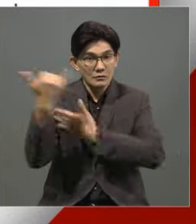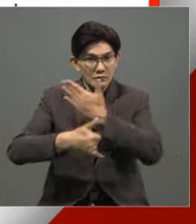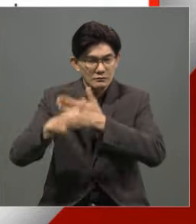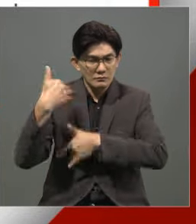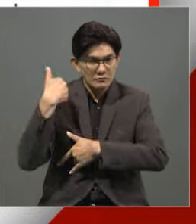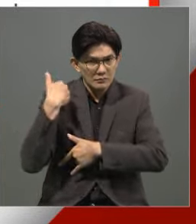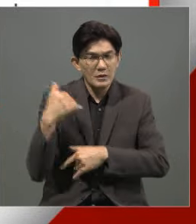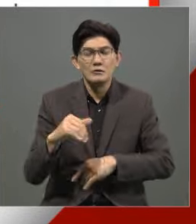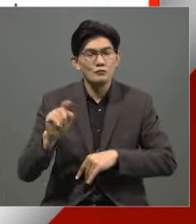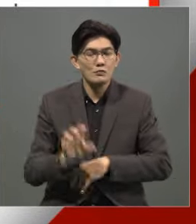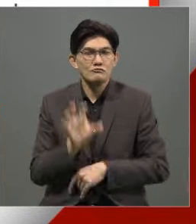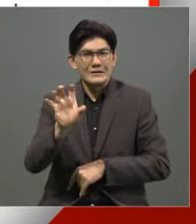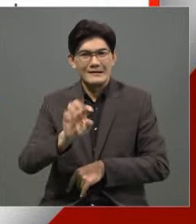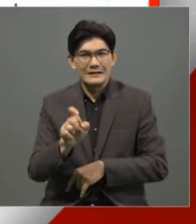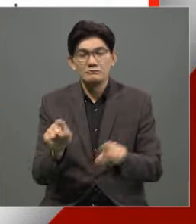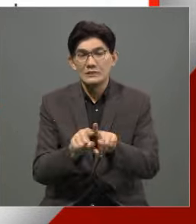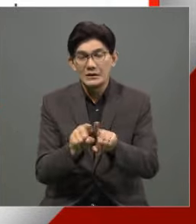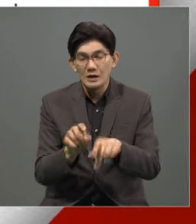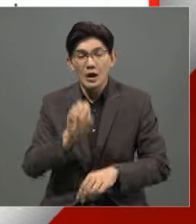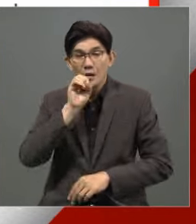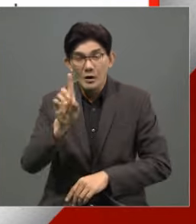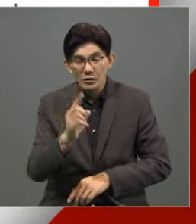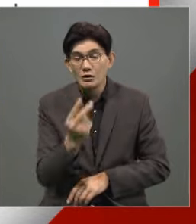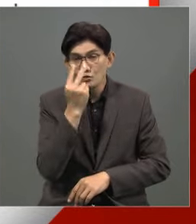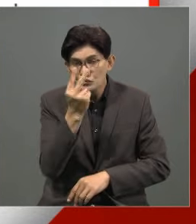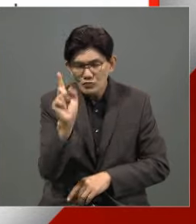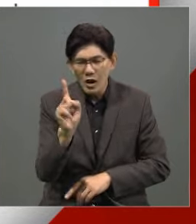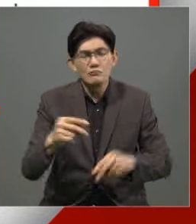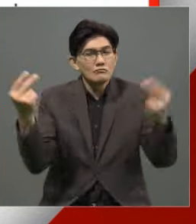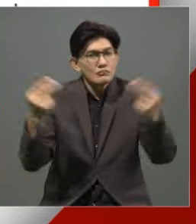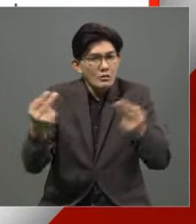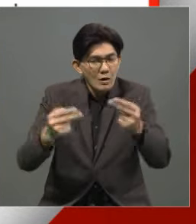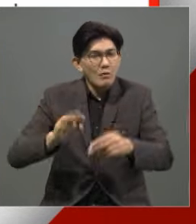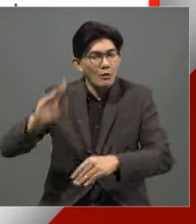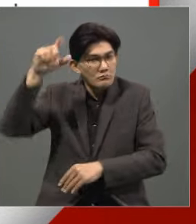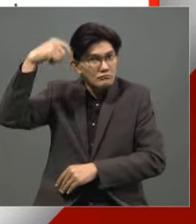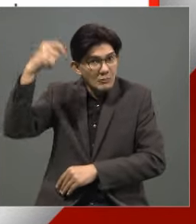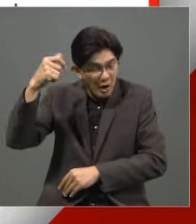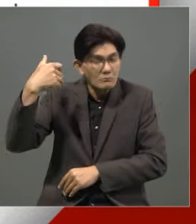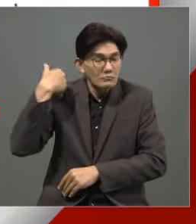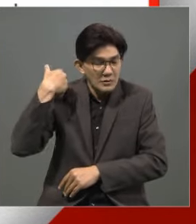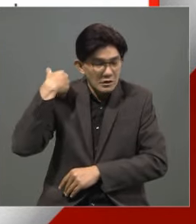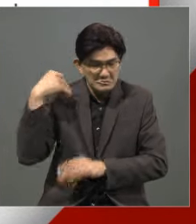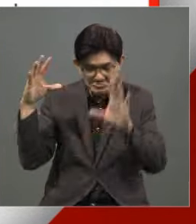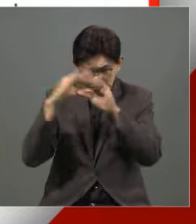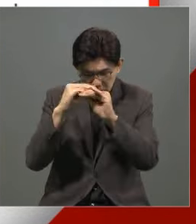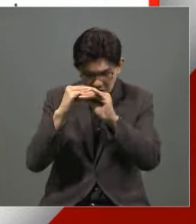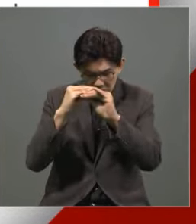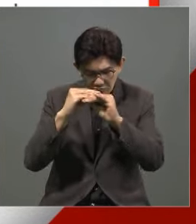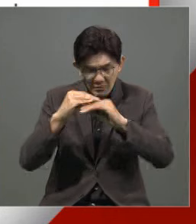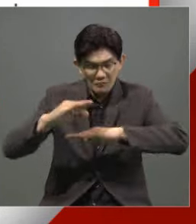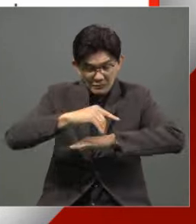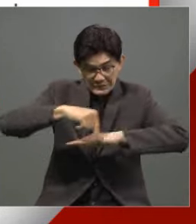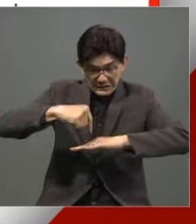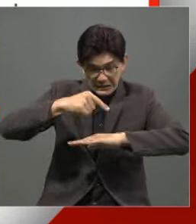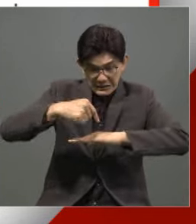โพสต์ในเเช่นเดียวกันนะครับโดยระบุว่าติดตามสถานการณ์การปะทะกันของกองกำลังฝั่งเมียนมาร์เมื่อคืนนี้ตามแนวชายแดนไทย